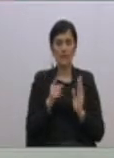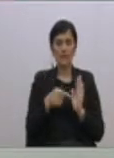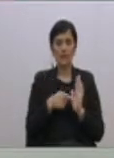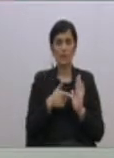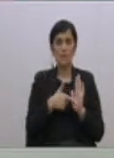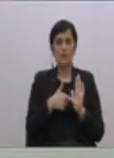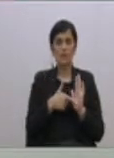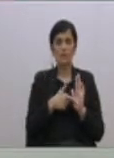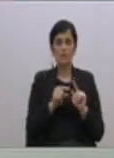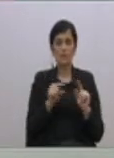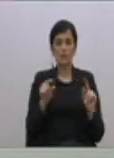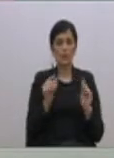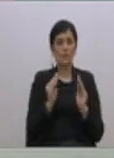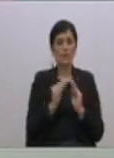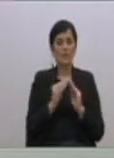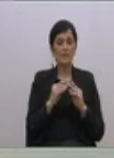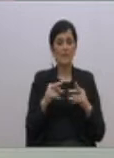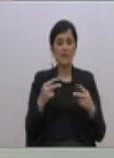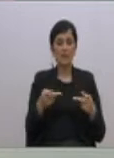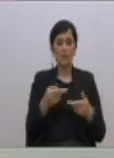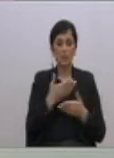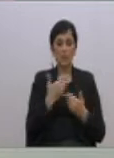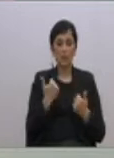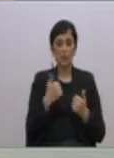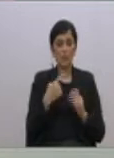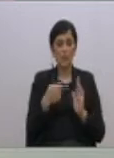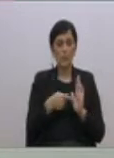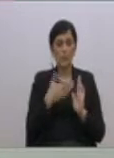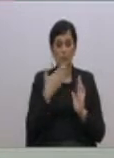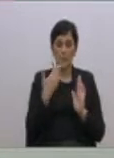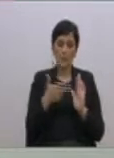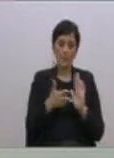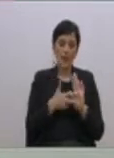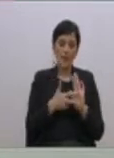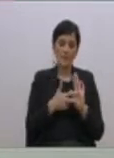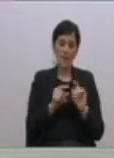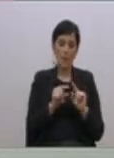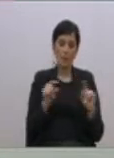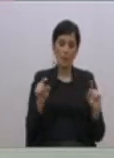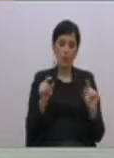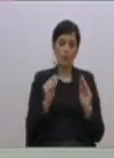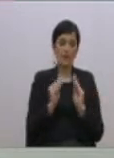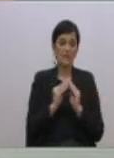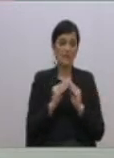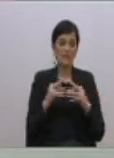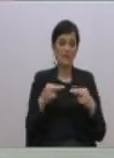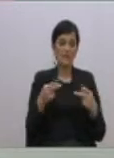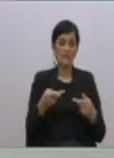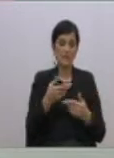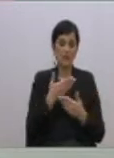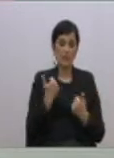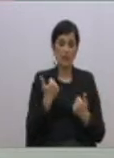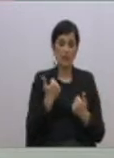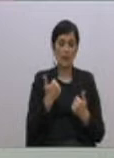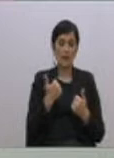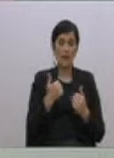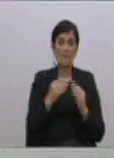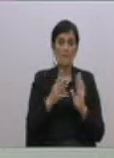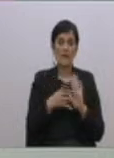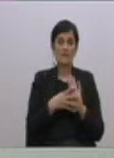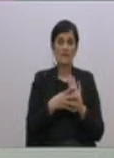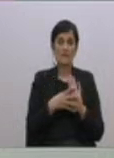მე-7 პუნქტი. უცვლელ რედაქციით არის წარმოდგენილი. კითხვები არ არის? მე-8 პუნქტი. უცვლელ რედაქციით არის წარმოდგენილი. კითხვები არ არის?